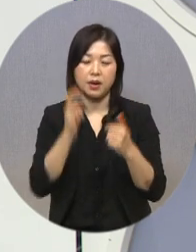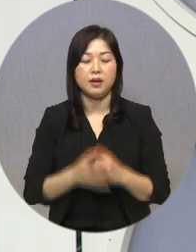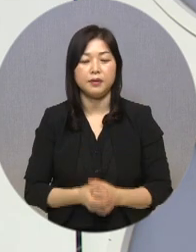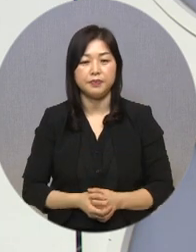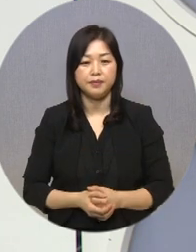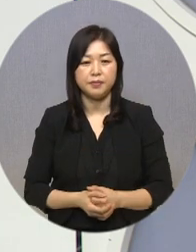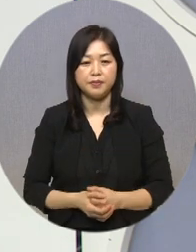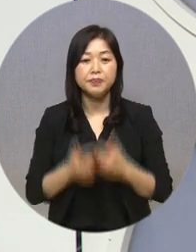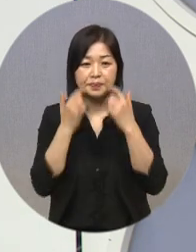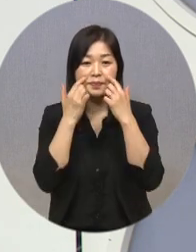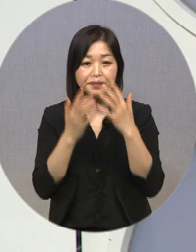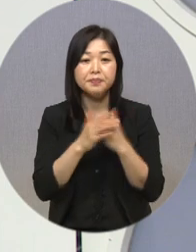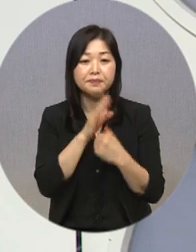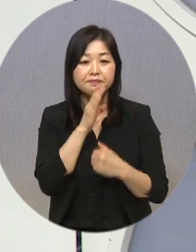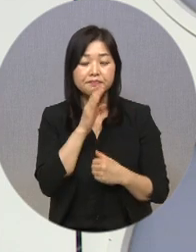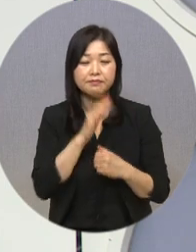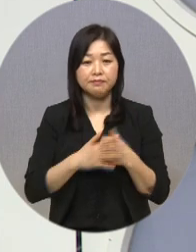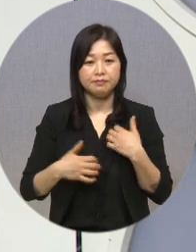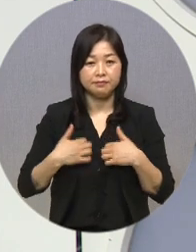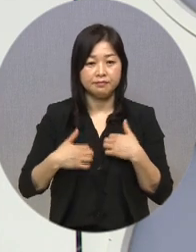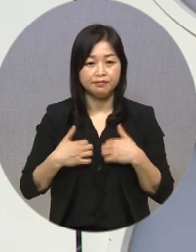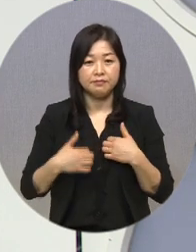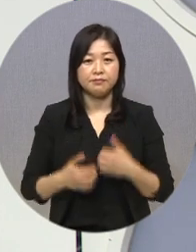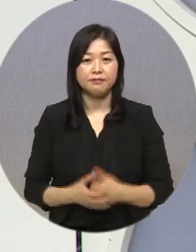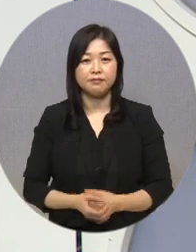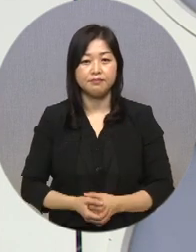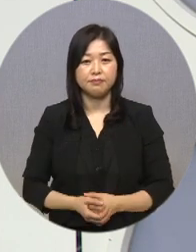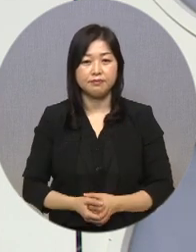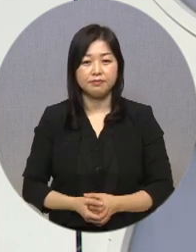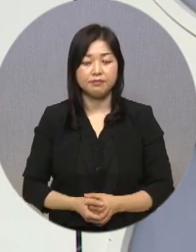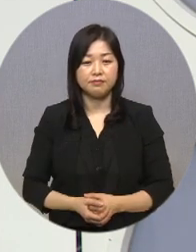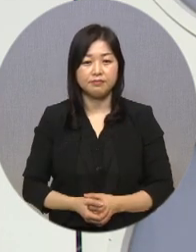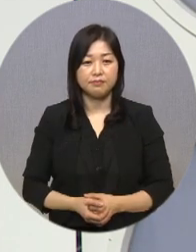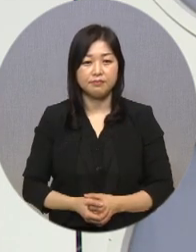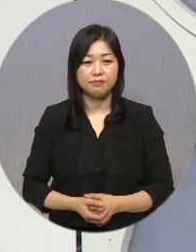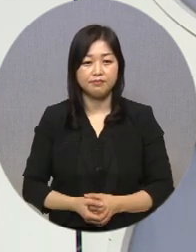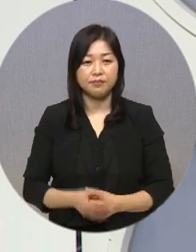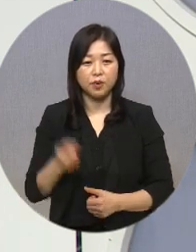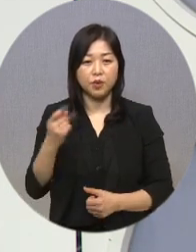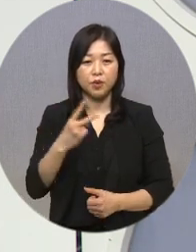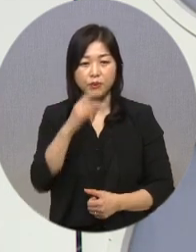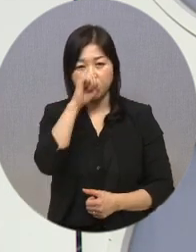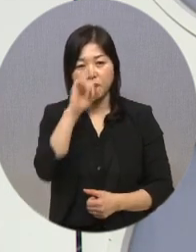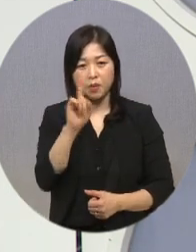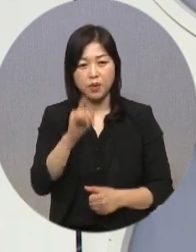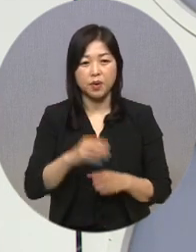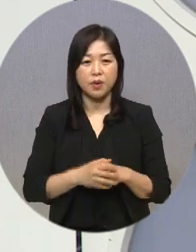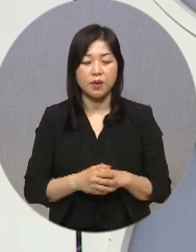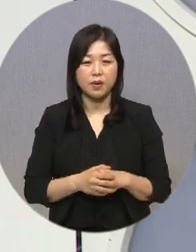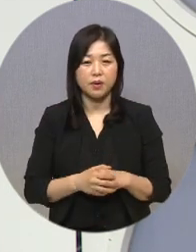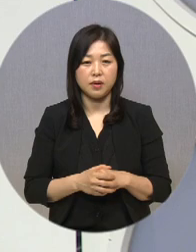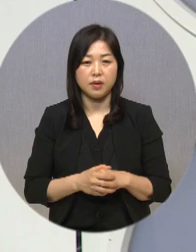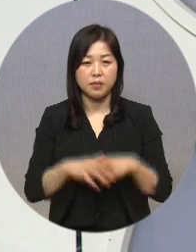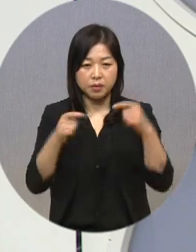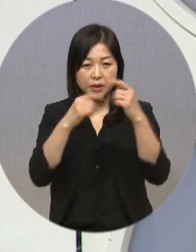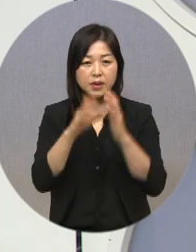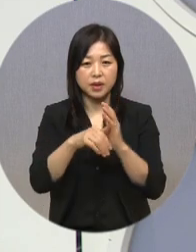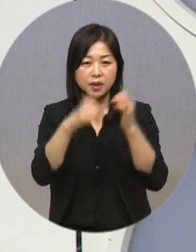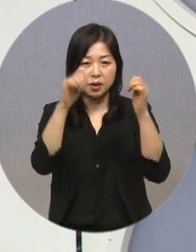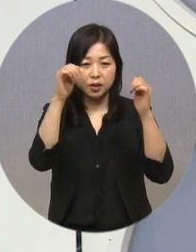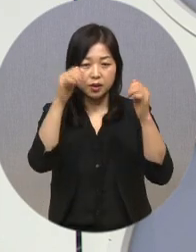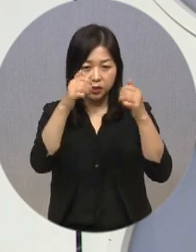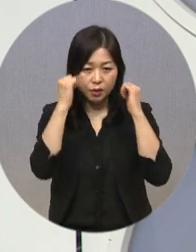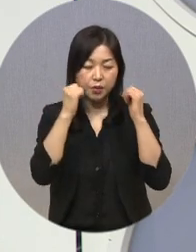예. 좋습니다. 참 재미나고 또 못 되면 또 여긴 또 그게 좋아. 명절이 되면 또 졸업생들이라고 또